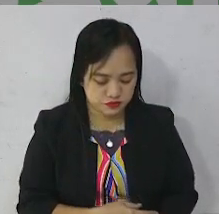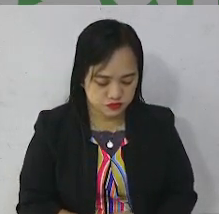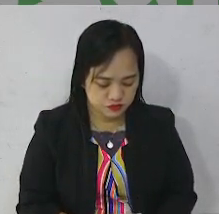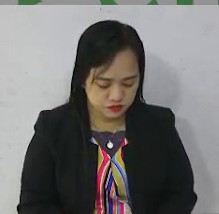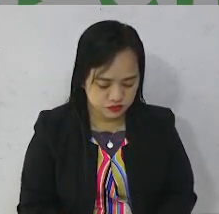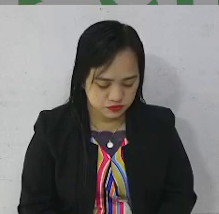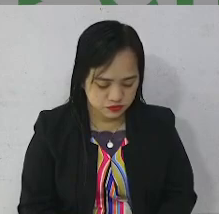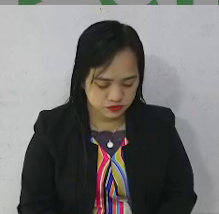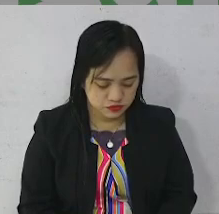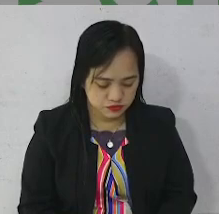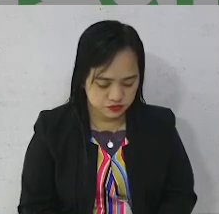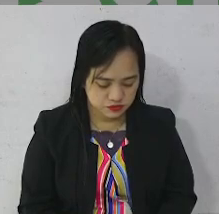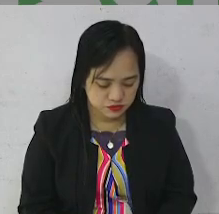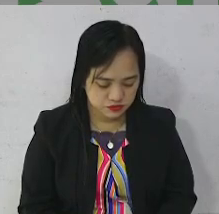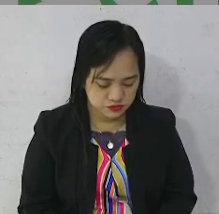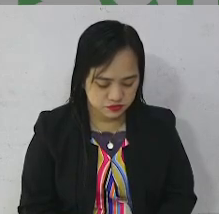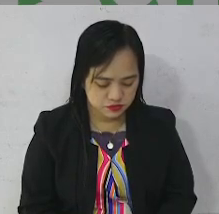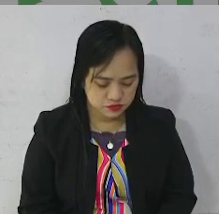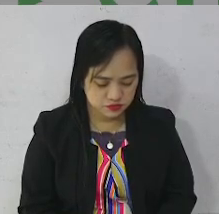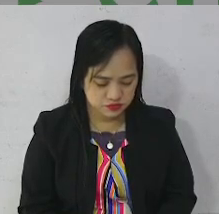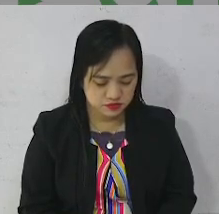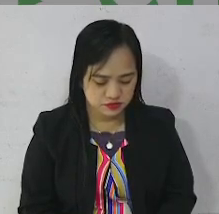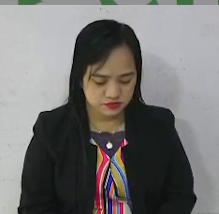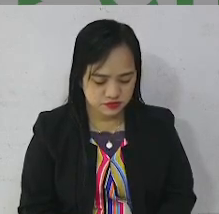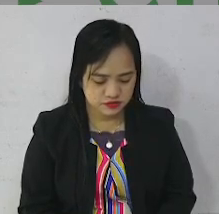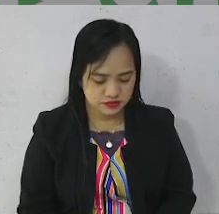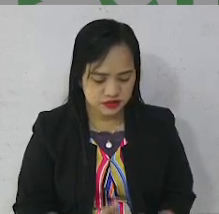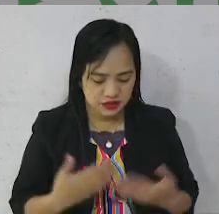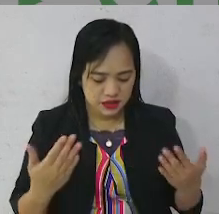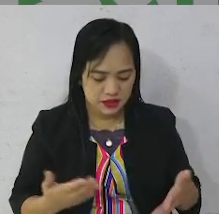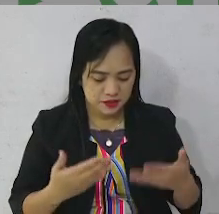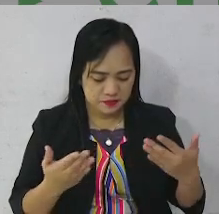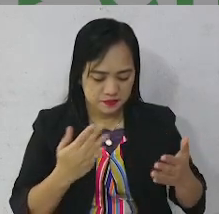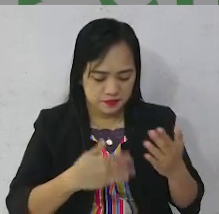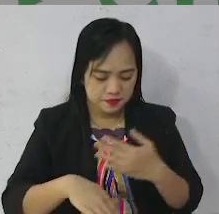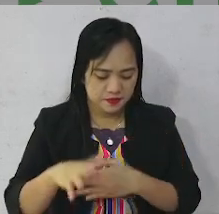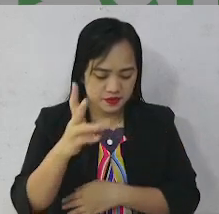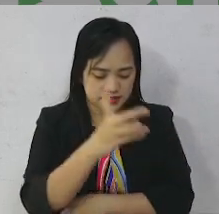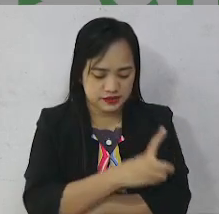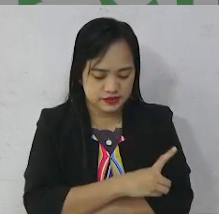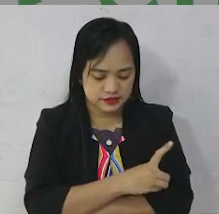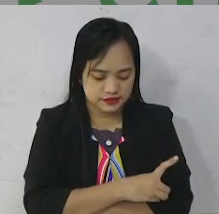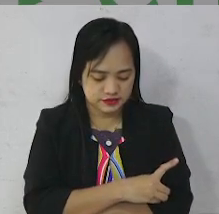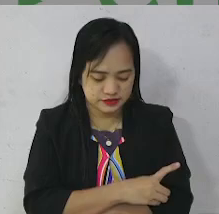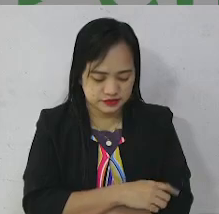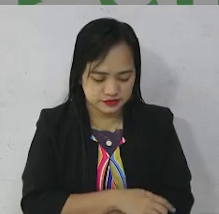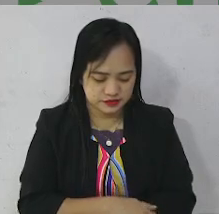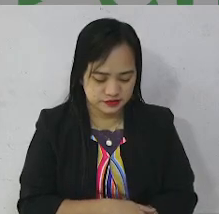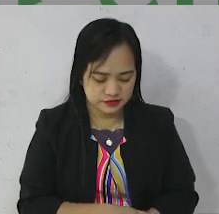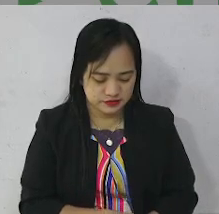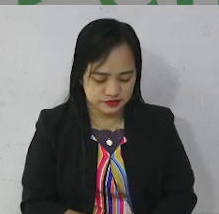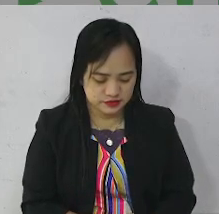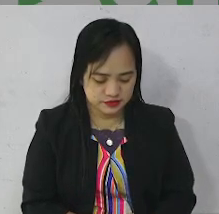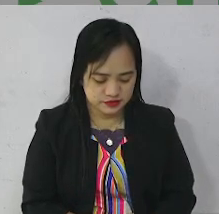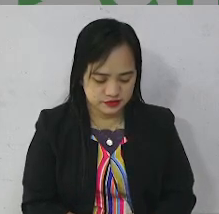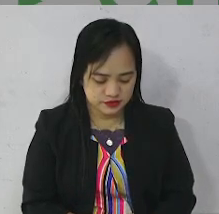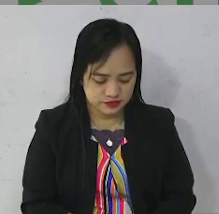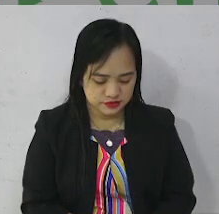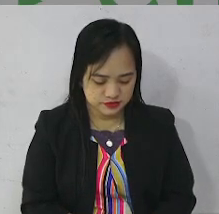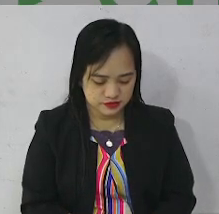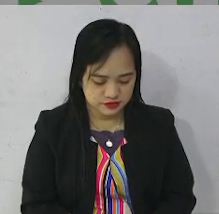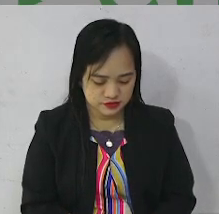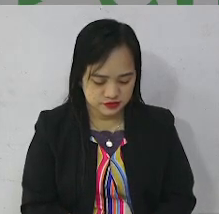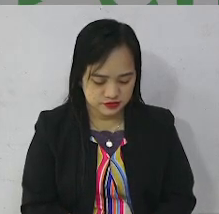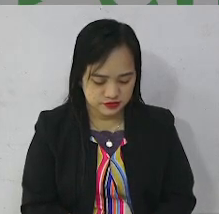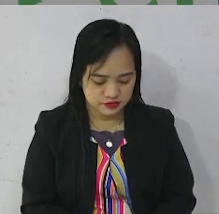Grabe naman kayo ito na yung topic natin pinagbabati birthday pinagbabati niyo si sir Chris nesa dito usapang tangka nito Siguro